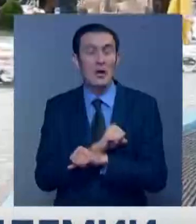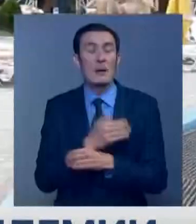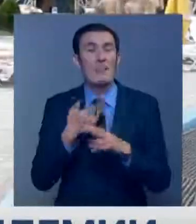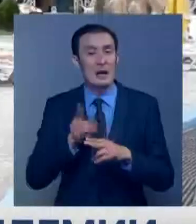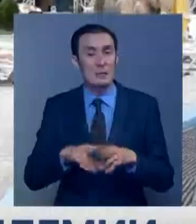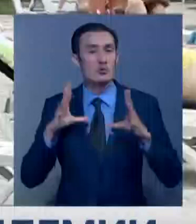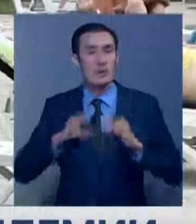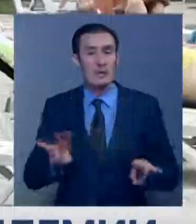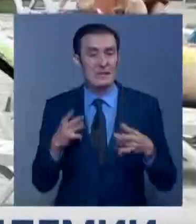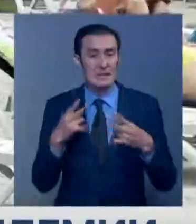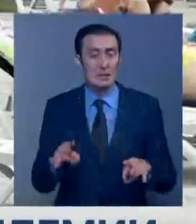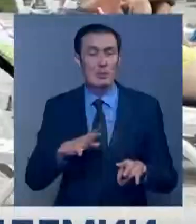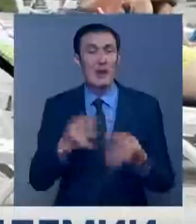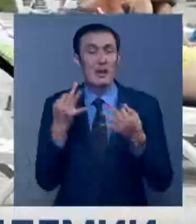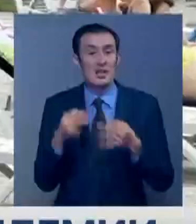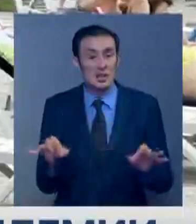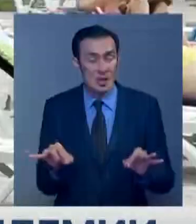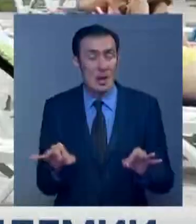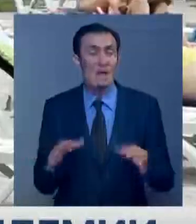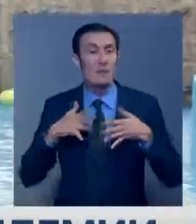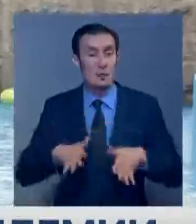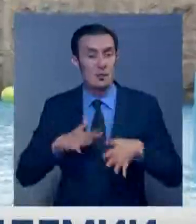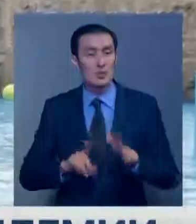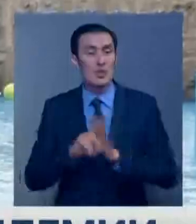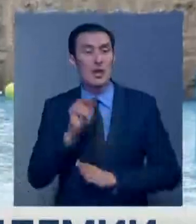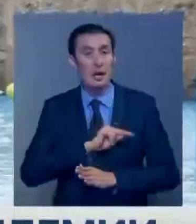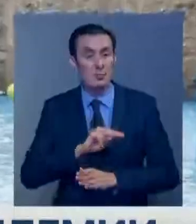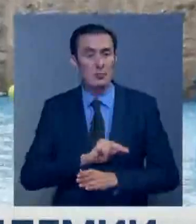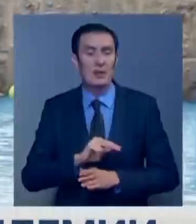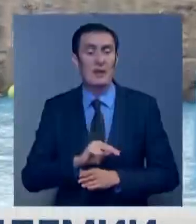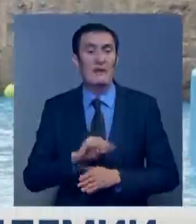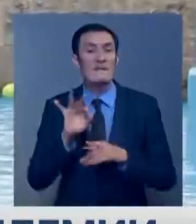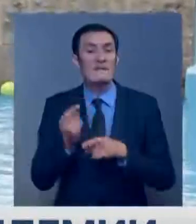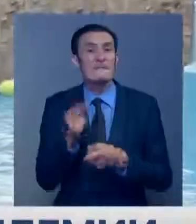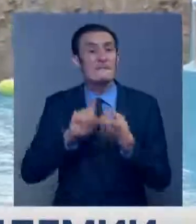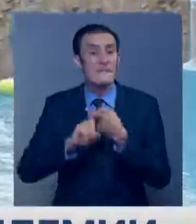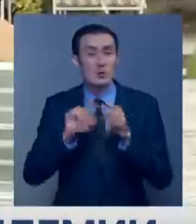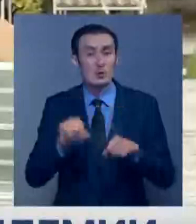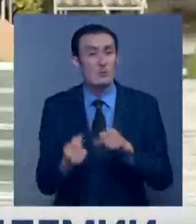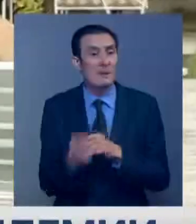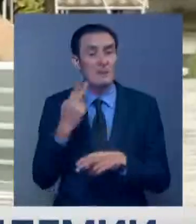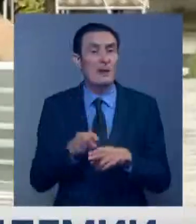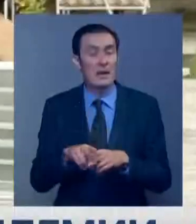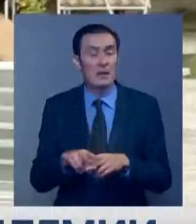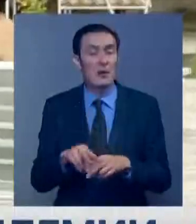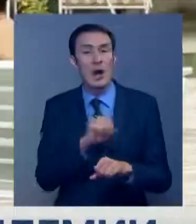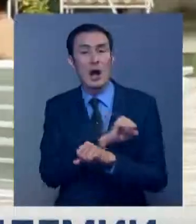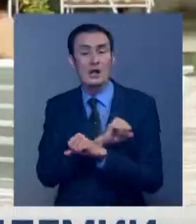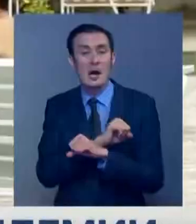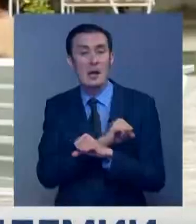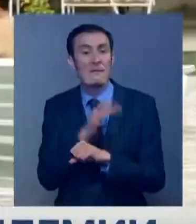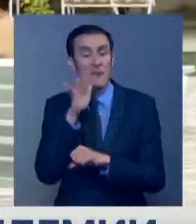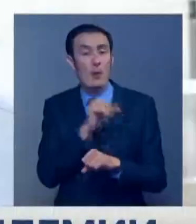расслабляться нельзя. На фоне снятия ограничений, а в Грузии заработали почти все сферы, вирус может вернуться. Поэтому даже на отдыхе нельзя забывать о